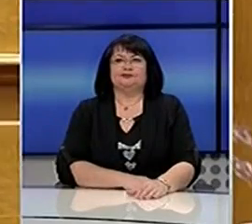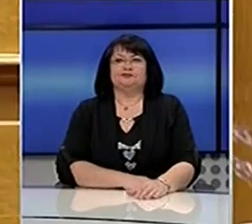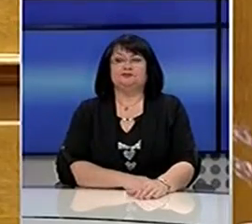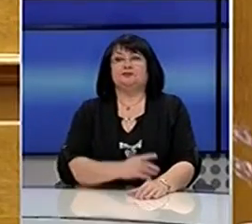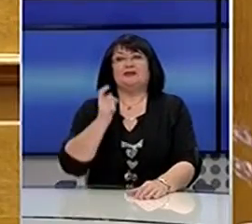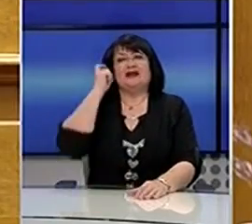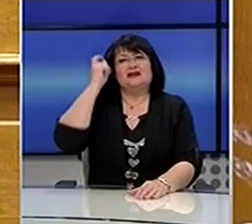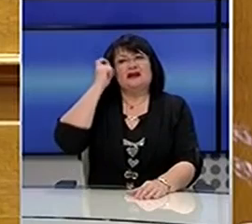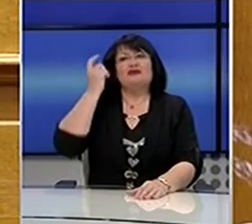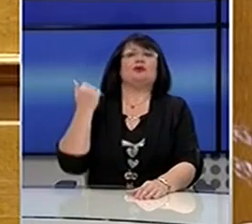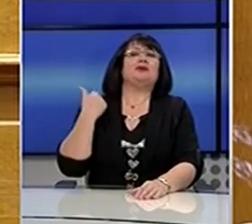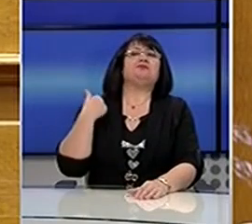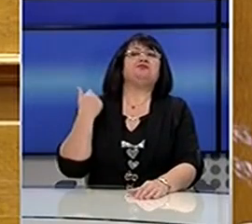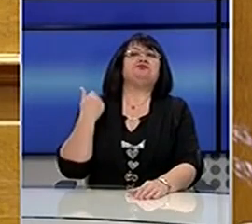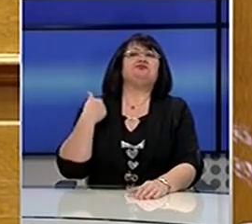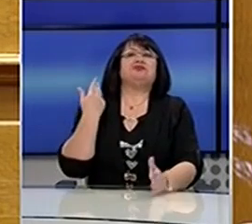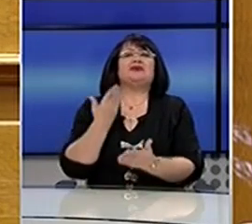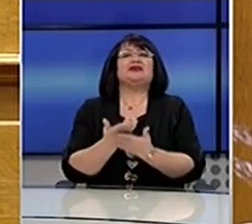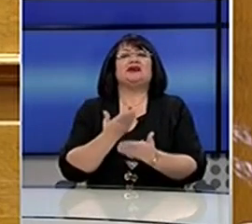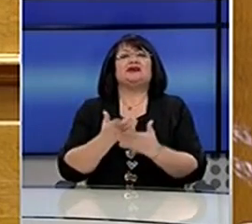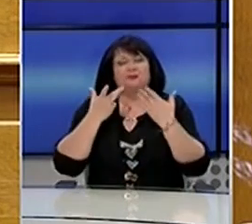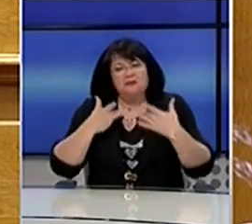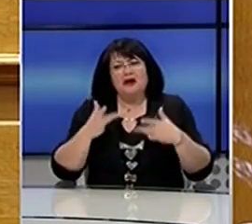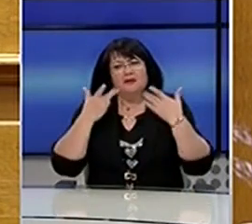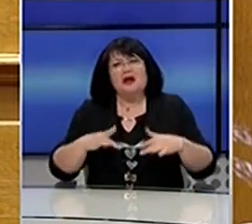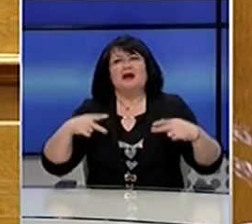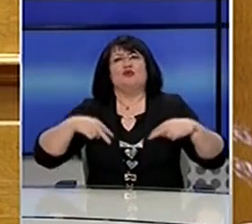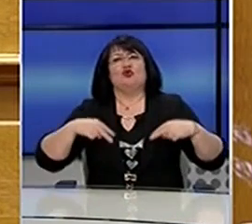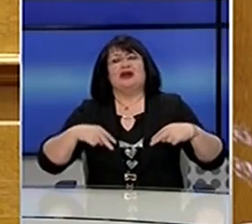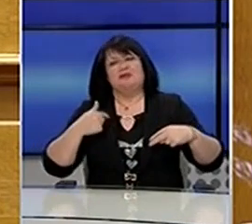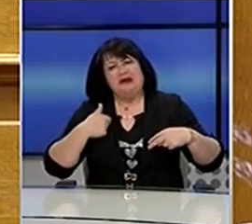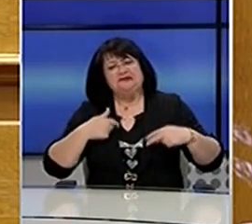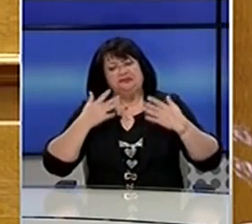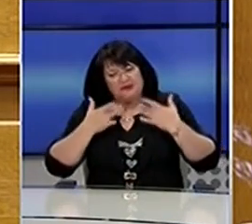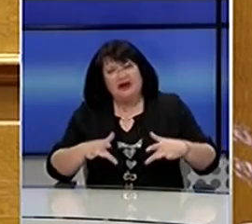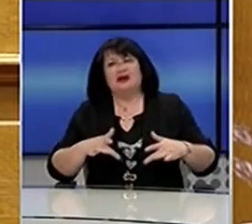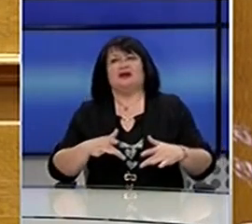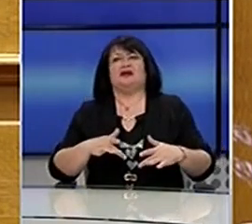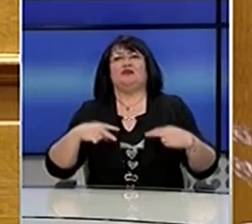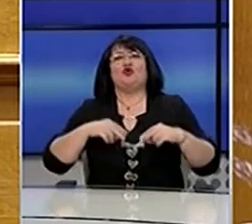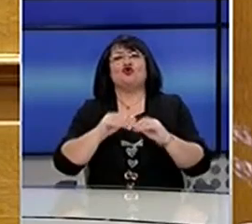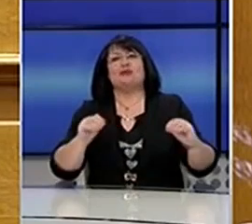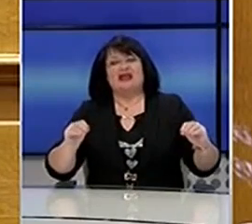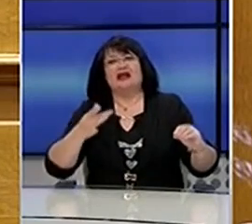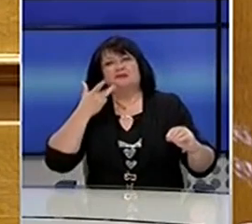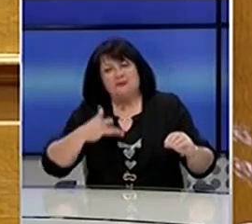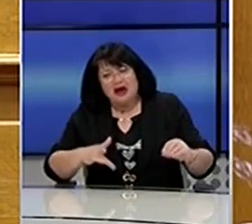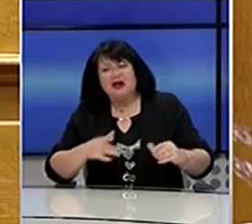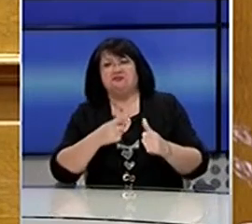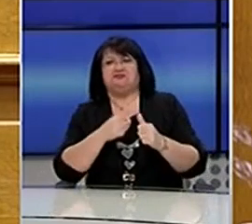Φαντάζομαι ότι επειδή ζητάτε και συχνά την παρέτηση υπουργών, της κυρίας Κεραμέως ζητήσατε την